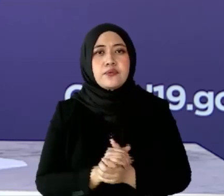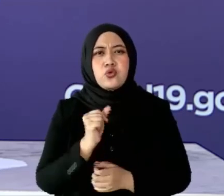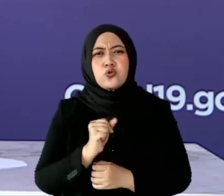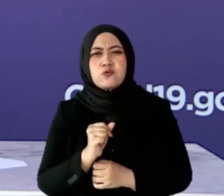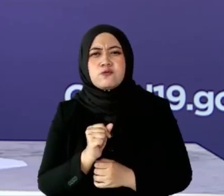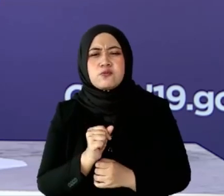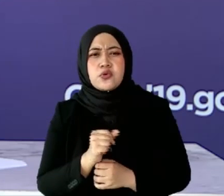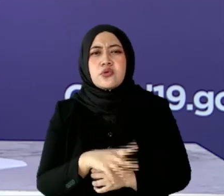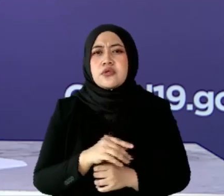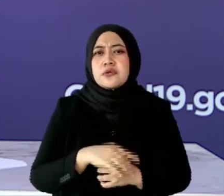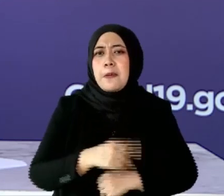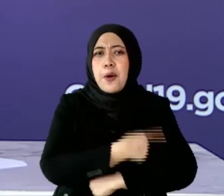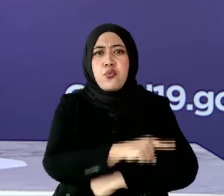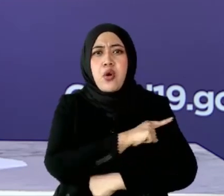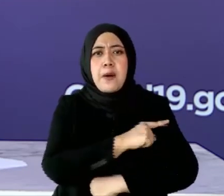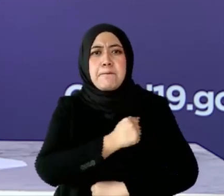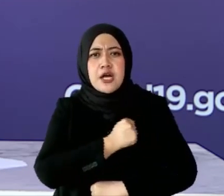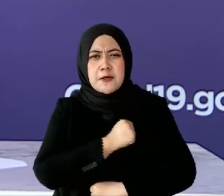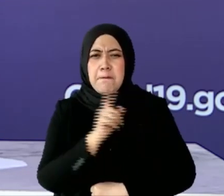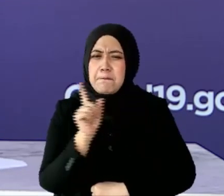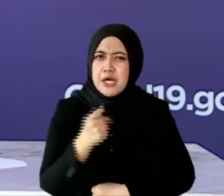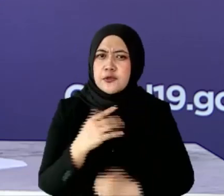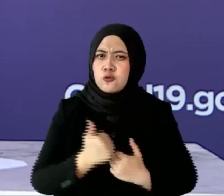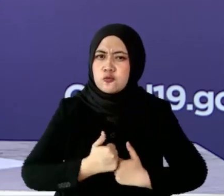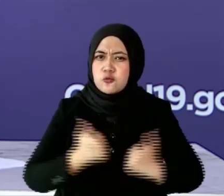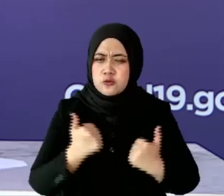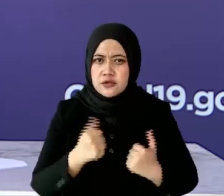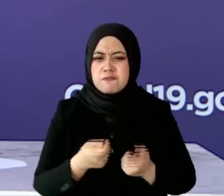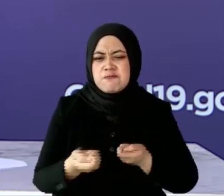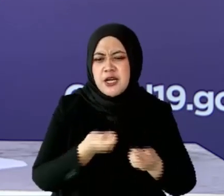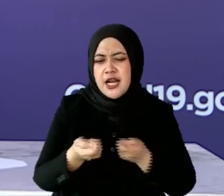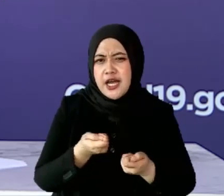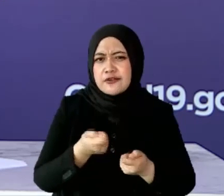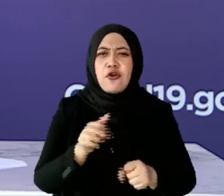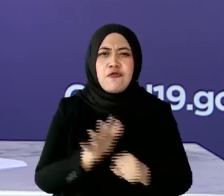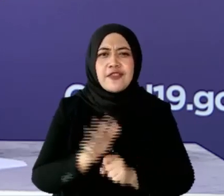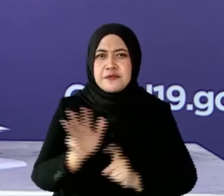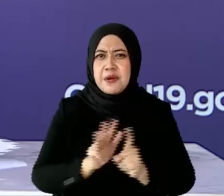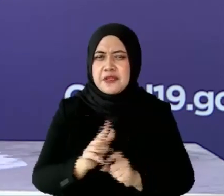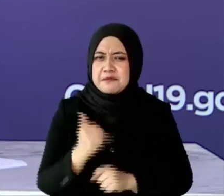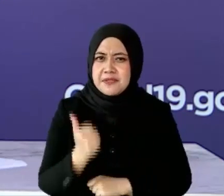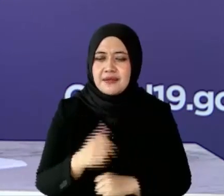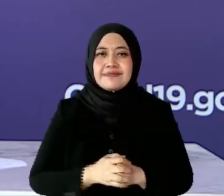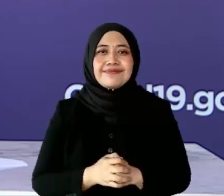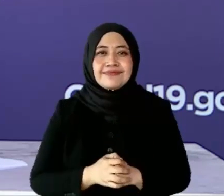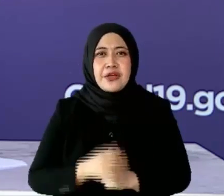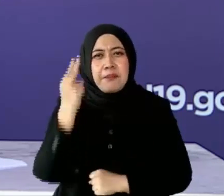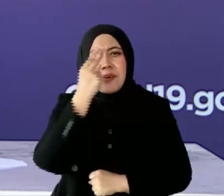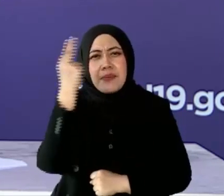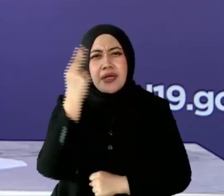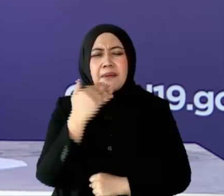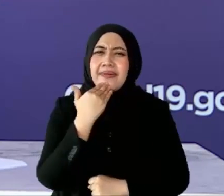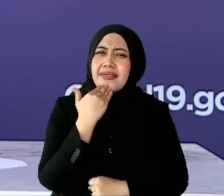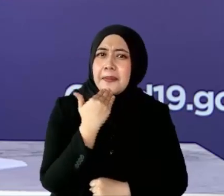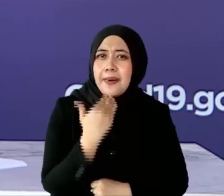menanamkan keyakinan terhadap kemampuan bangsa untuk sukses mengendalikan COVID-19. Pemerintah sangat berterima